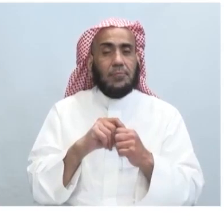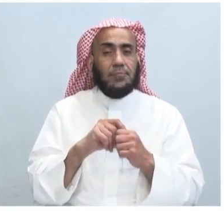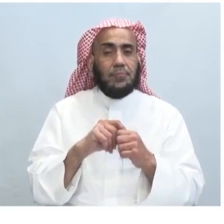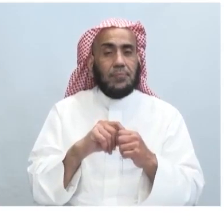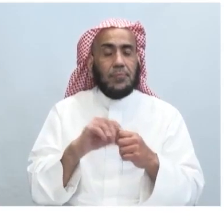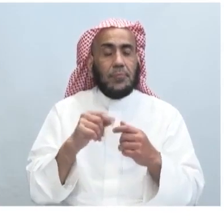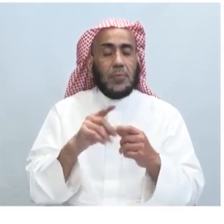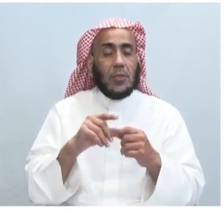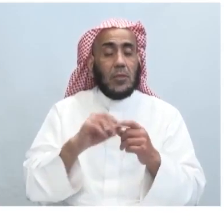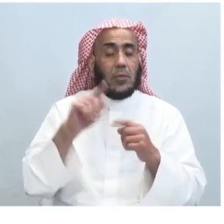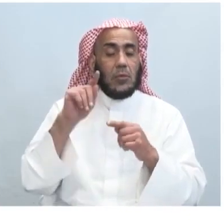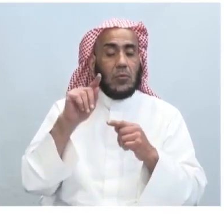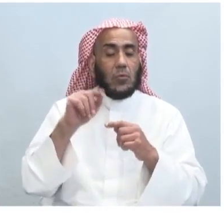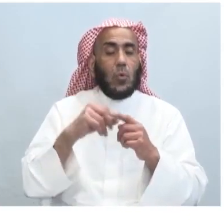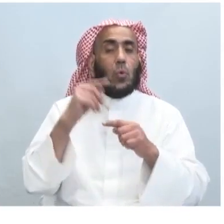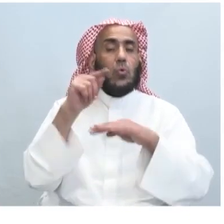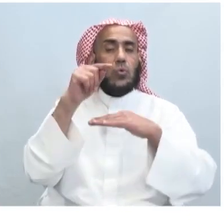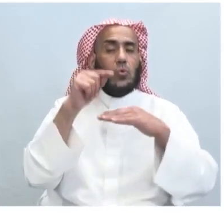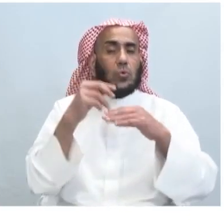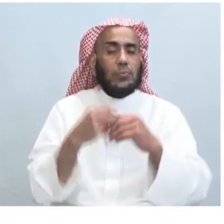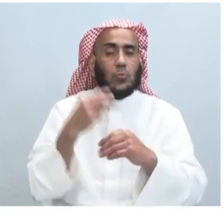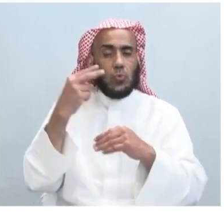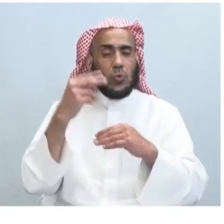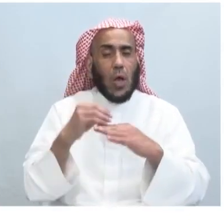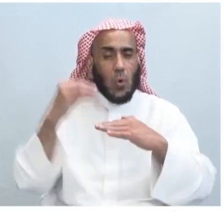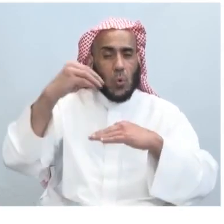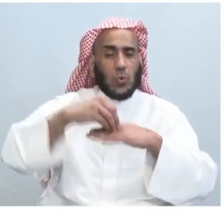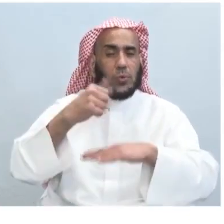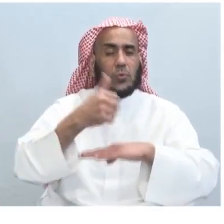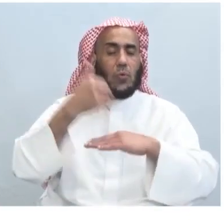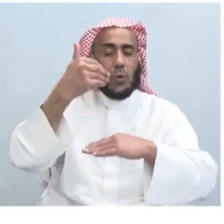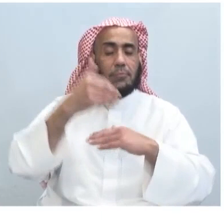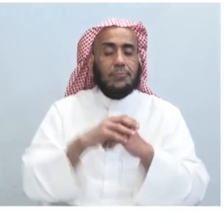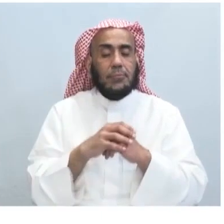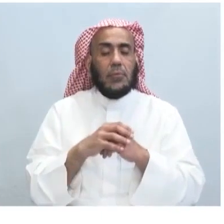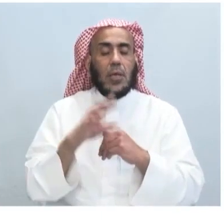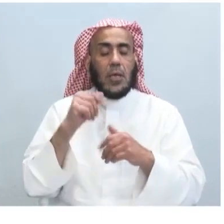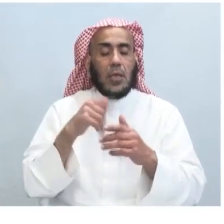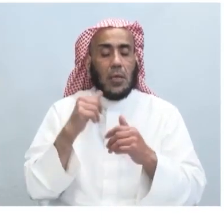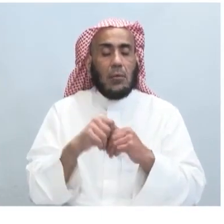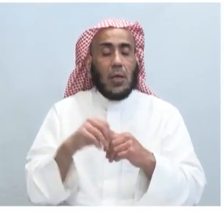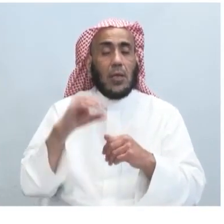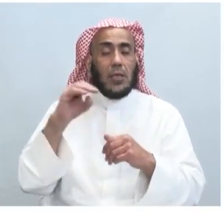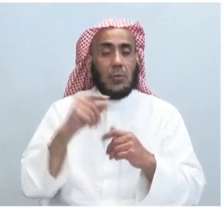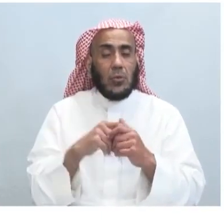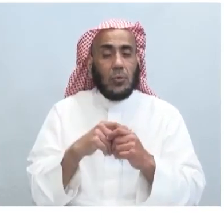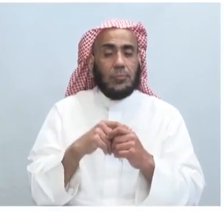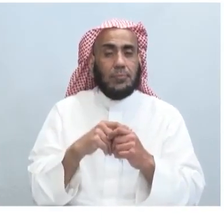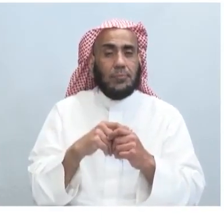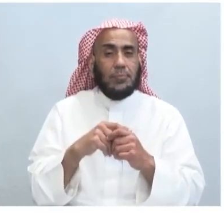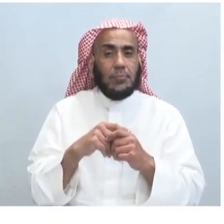ماذا سترفع للاسس لاحظ انها سترفع للاسس اذا الاجابه